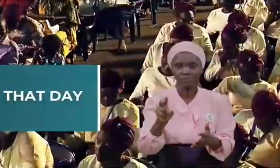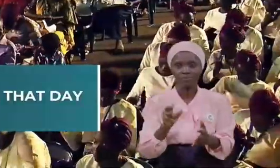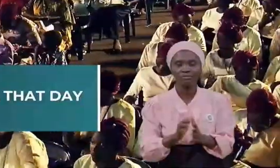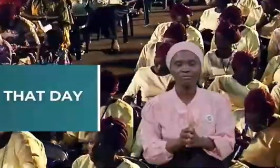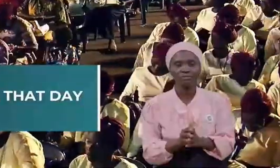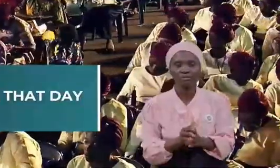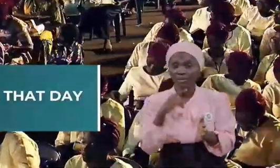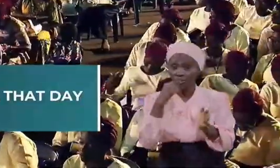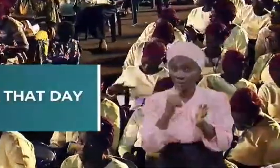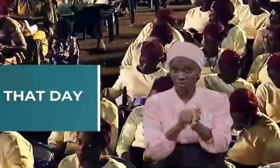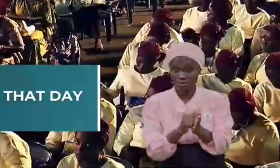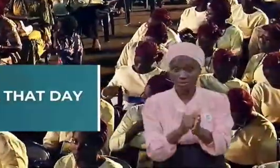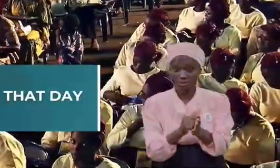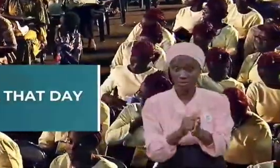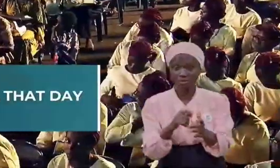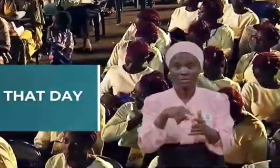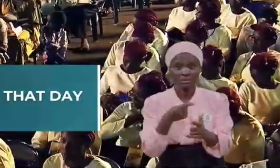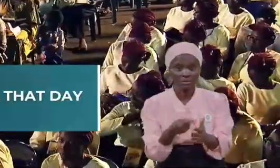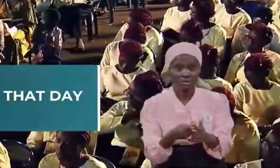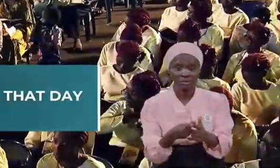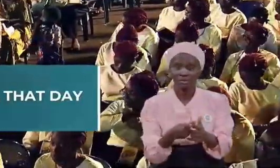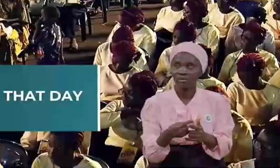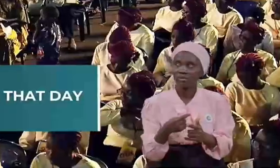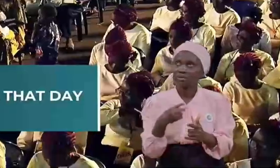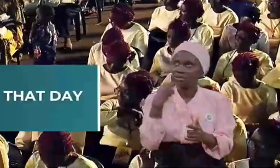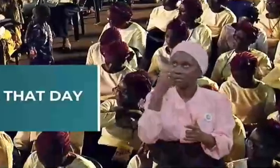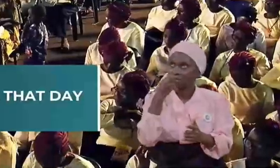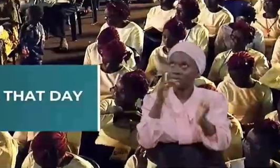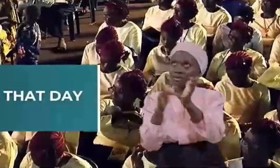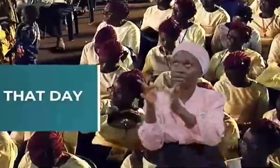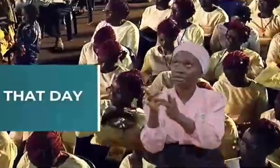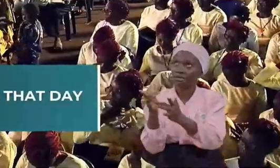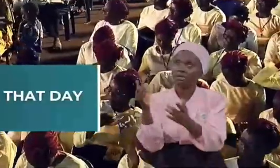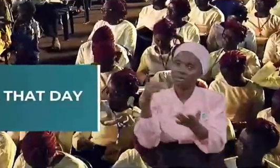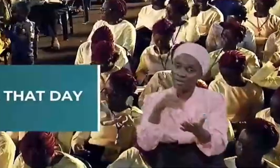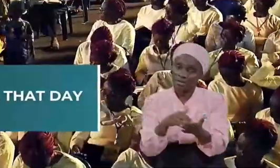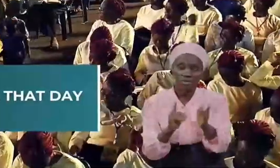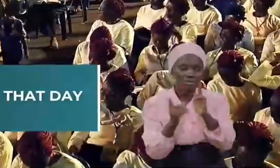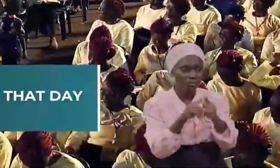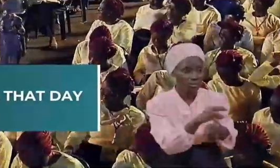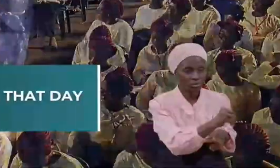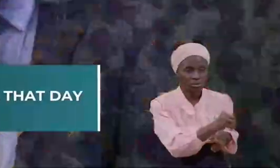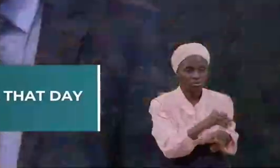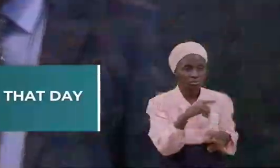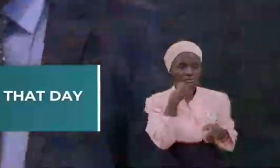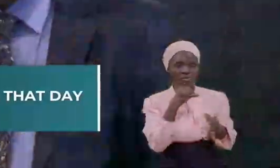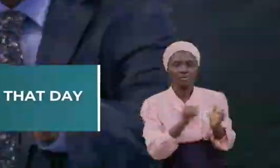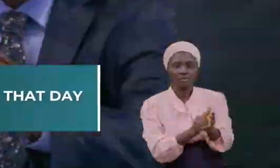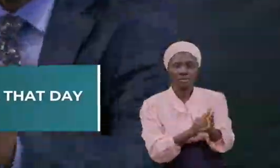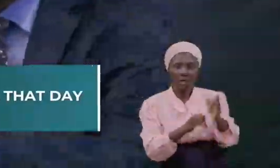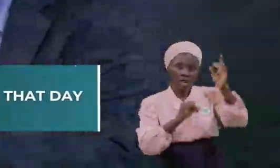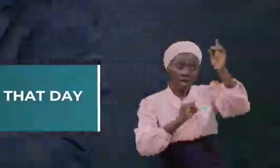Jésus le parla de nouveau et dit, je suis la lumière du